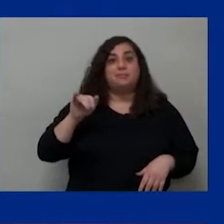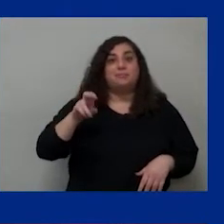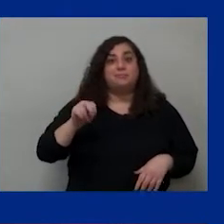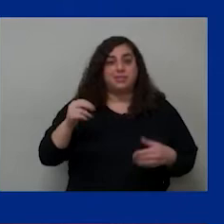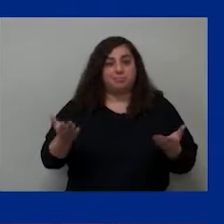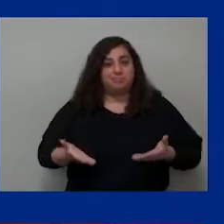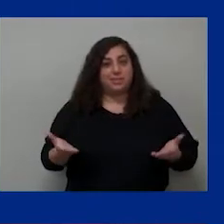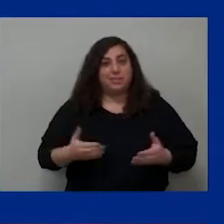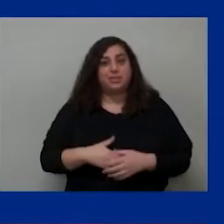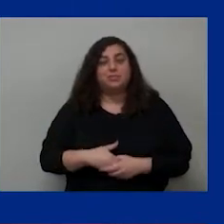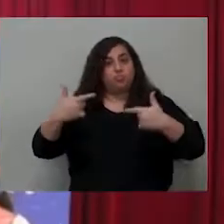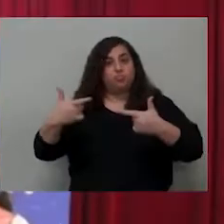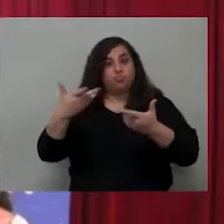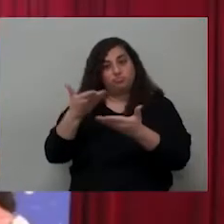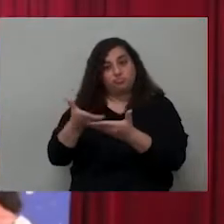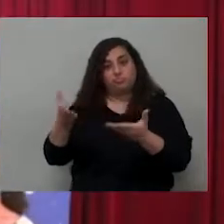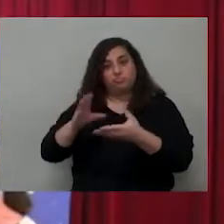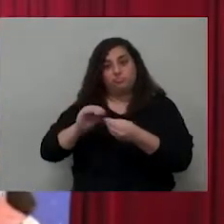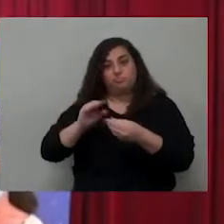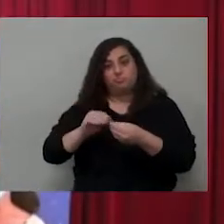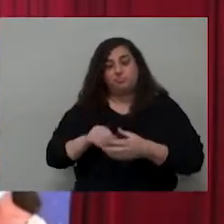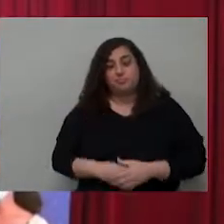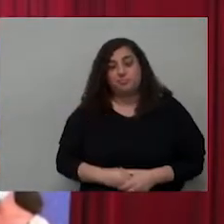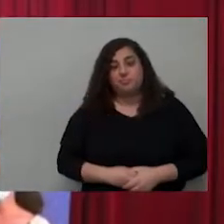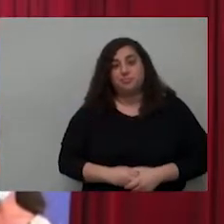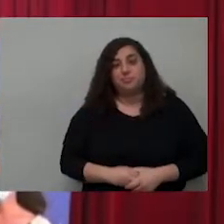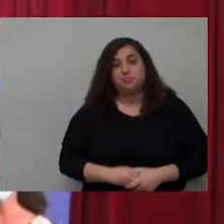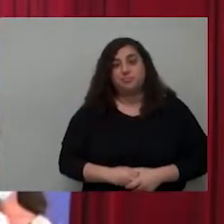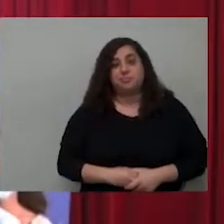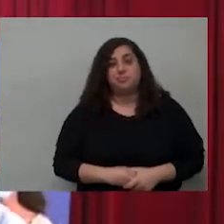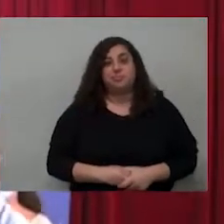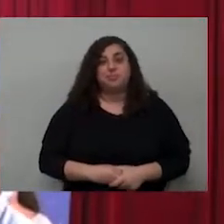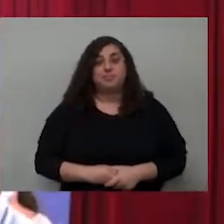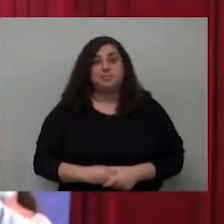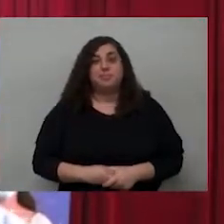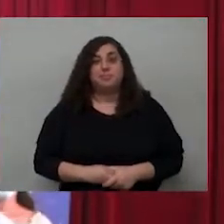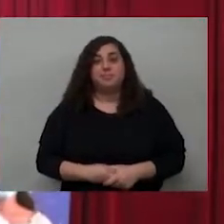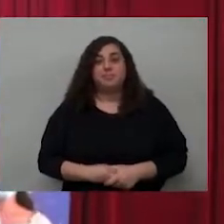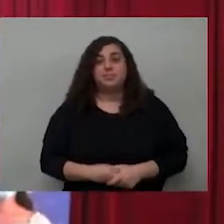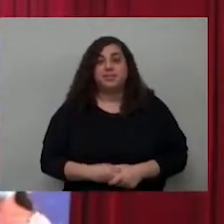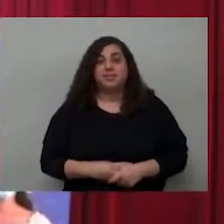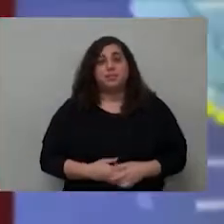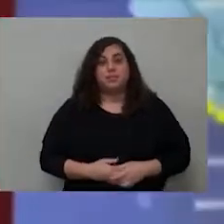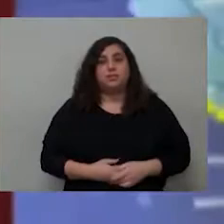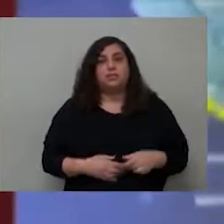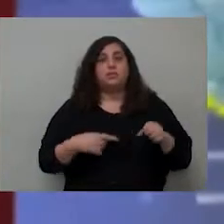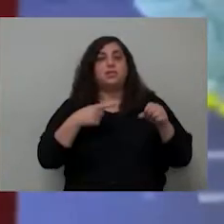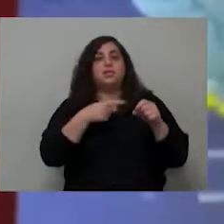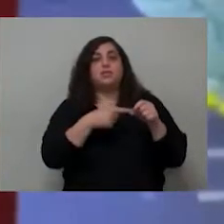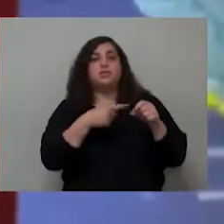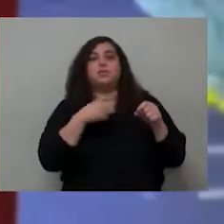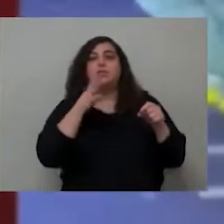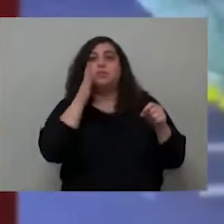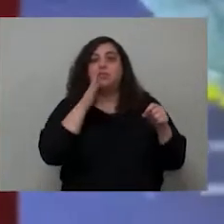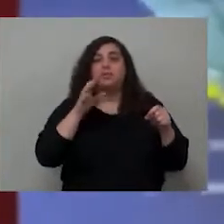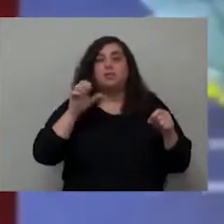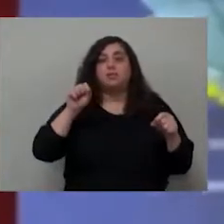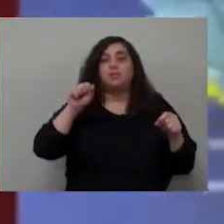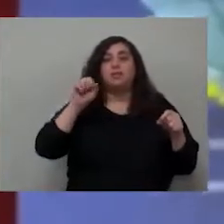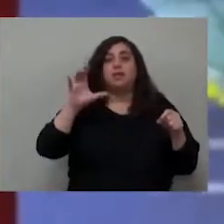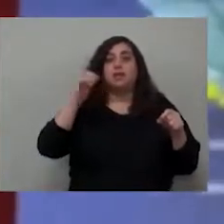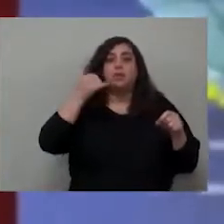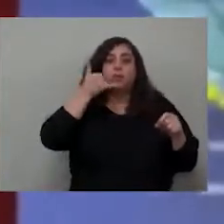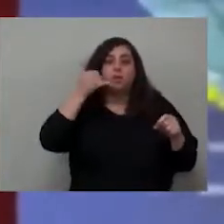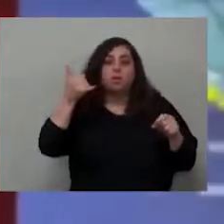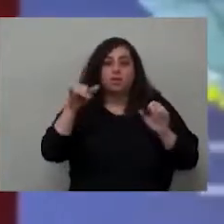모두 10명을 추첨하는데 1인당 상금 액수가 150만 달러에 달합니다. 오늘까지 백신 접종을 한 차례